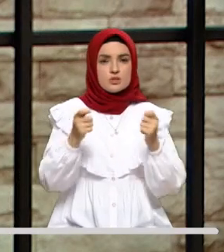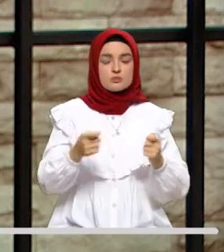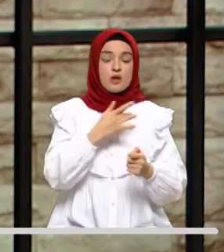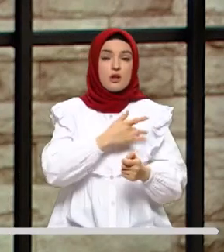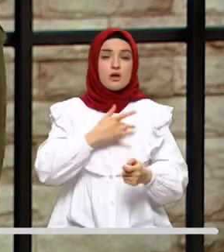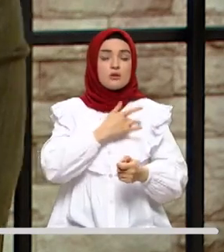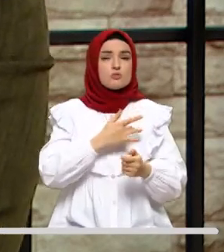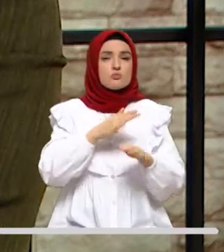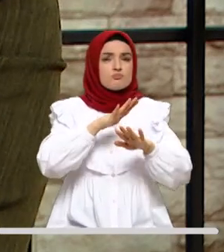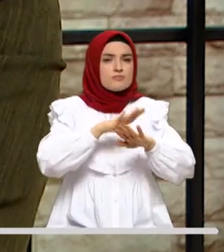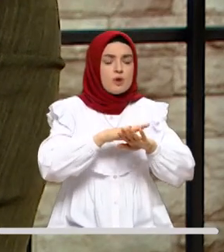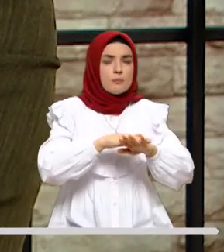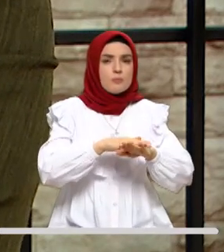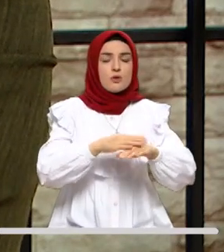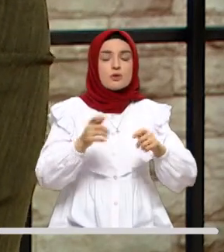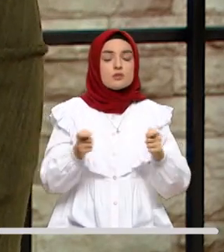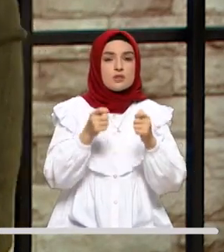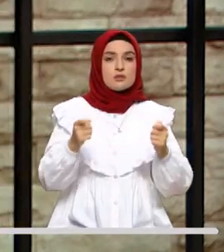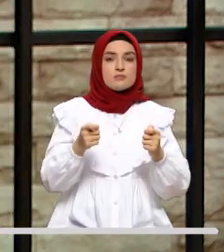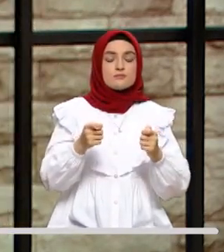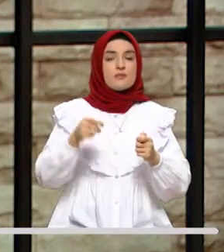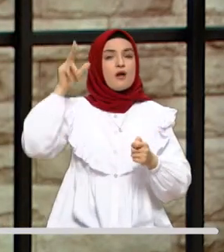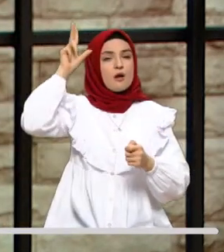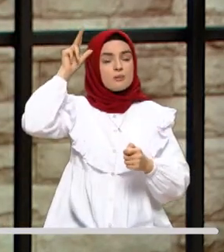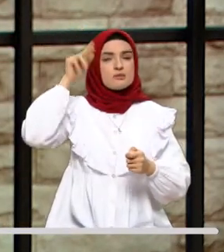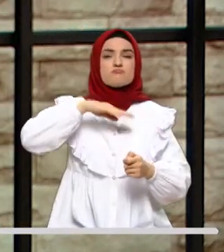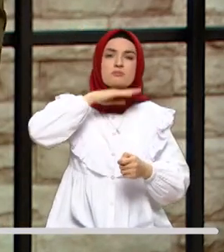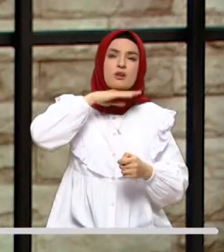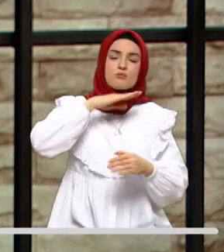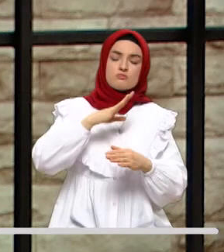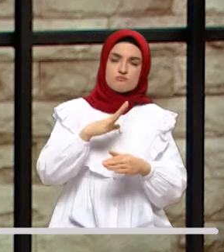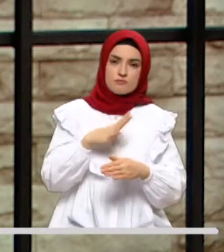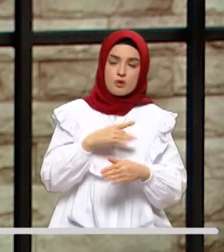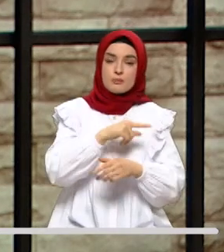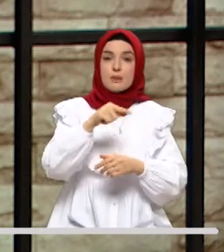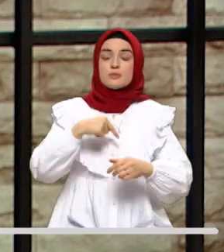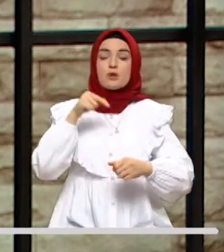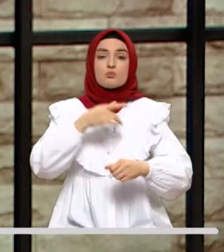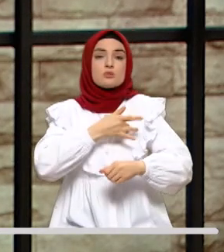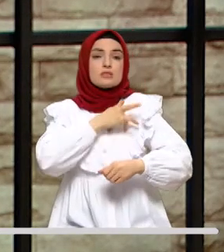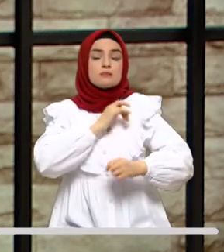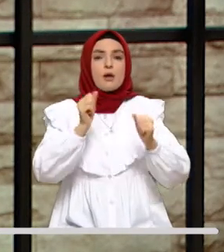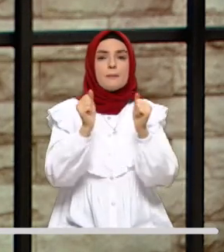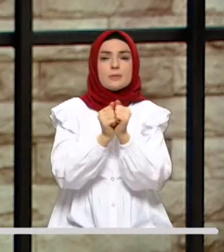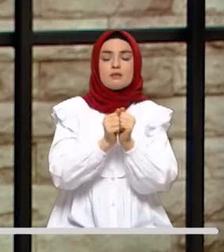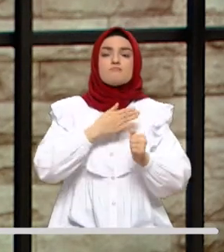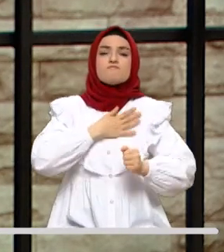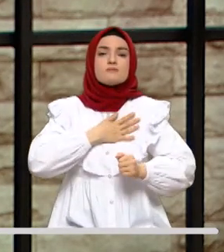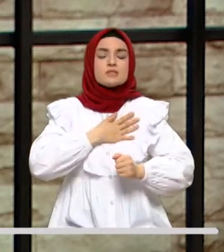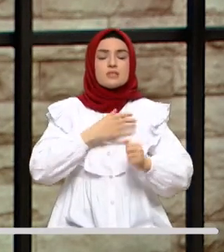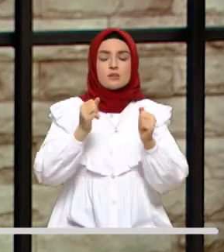mankurtlaştırmaya çalışan kim? Avrupa ve Amerika. Ama bizler bu iman birliğiyle, bu din birliğiyle